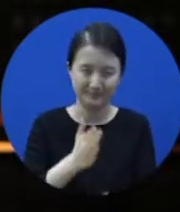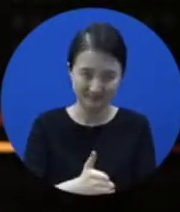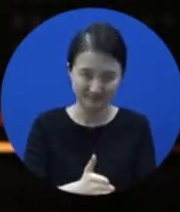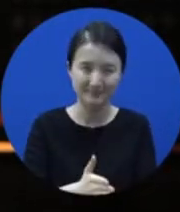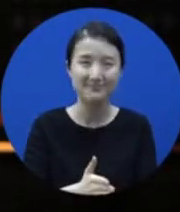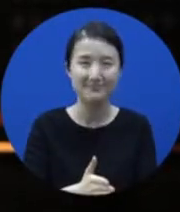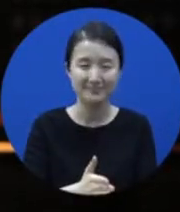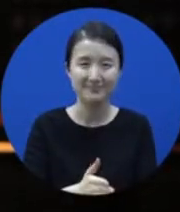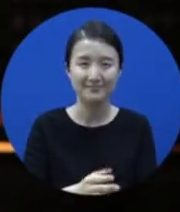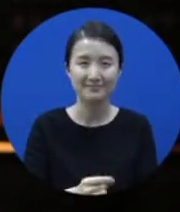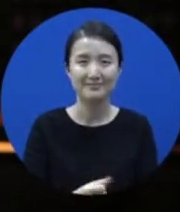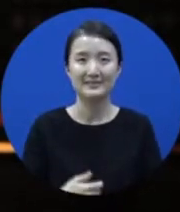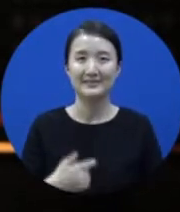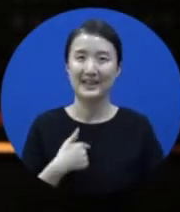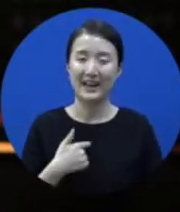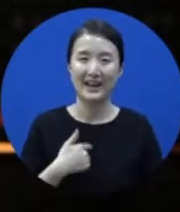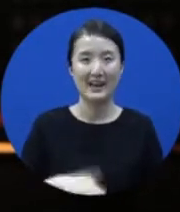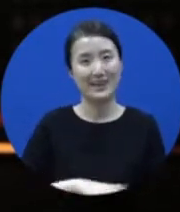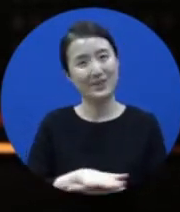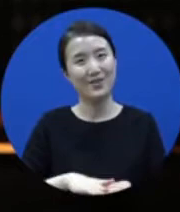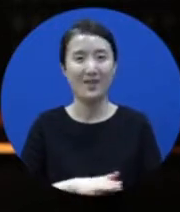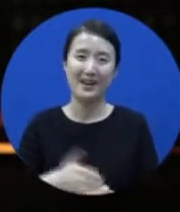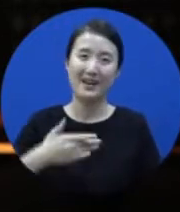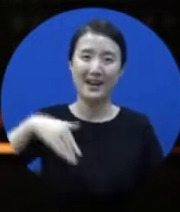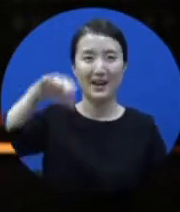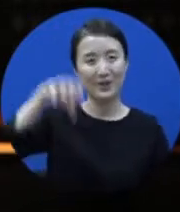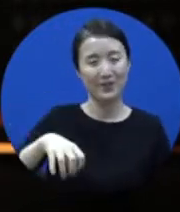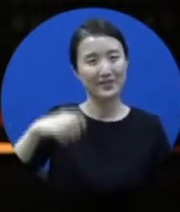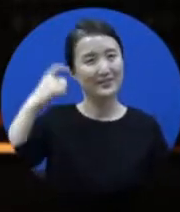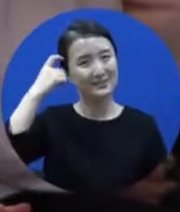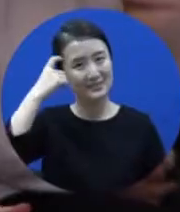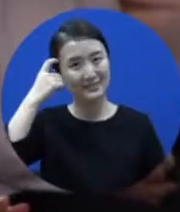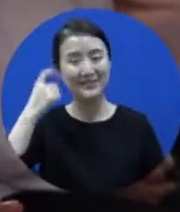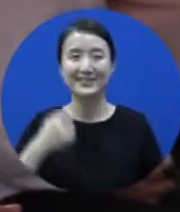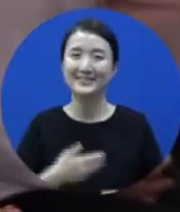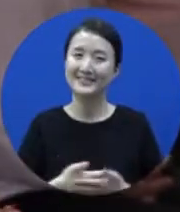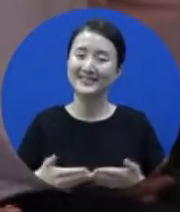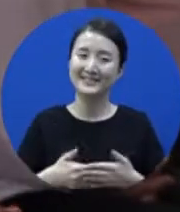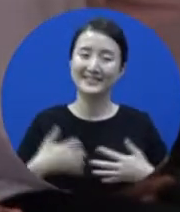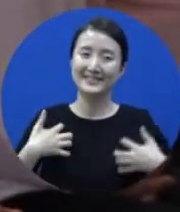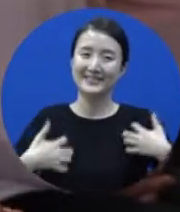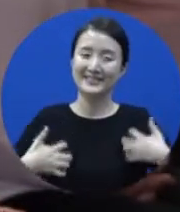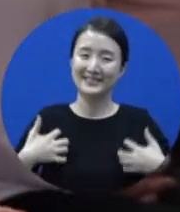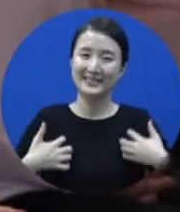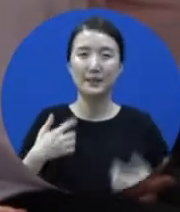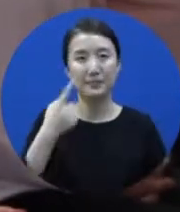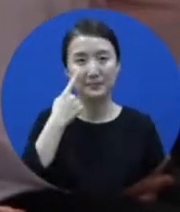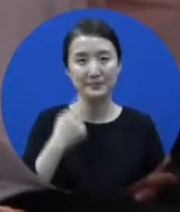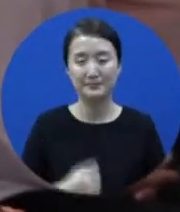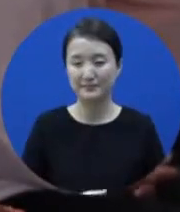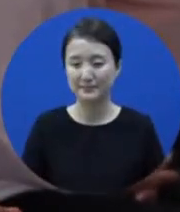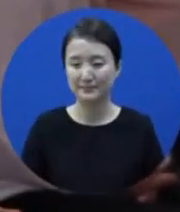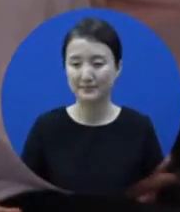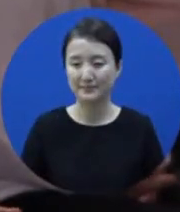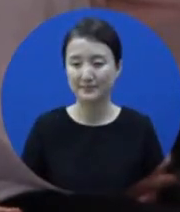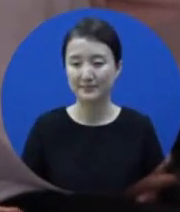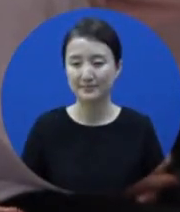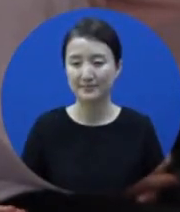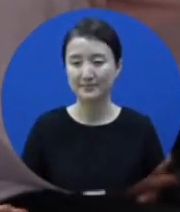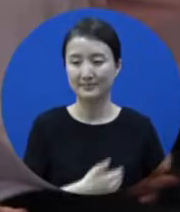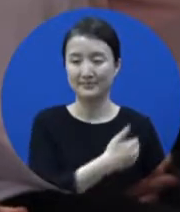하와이, 내가 갈 하와이 상상을 해보시라는 거예요. 그러면 자신감 있는 미소가